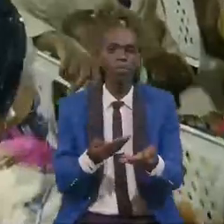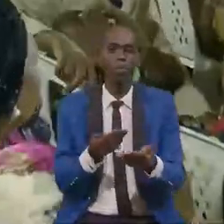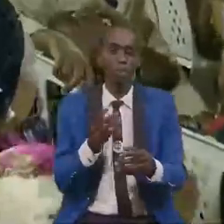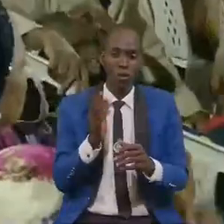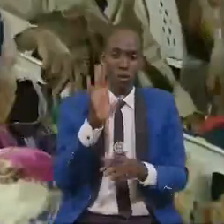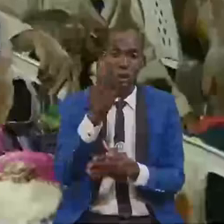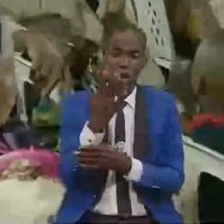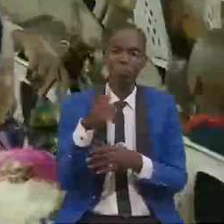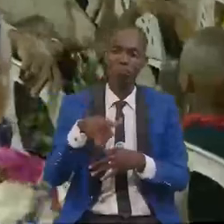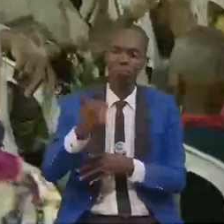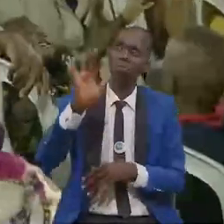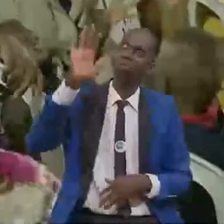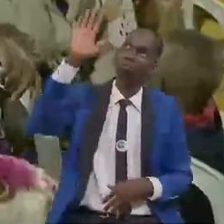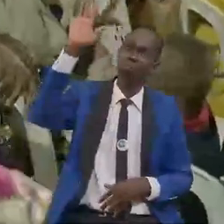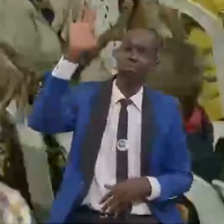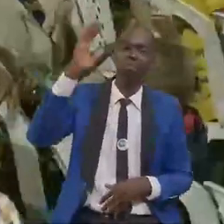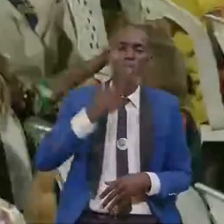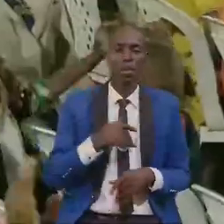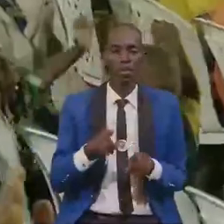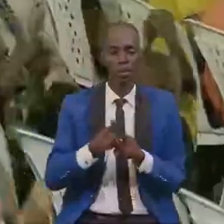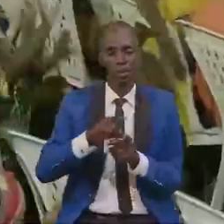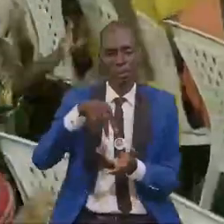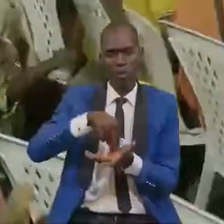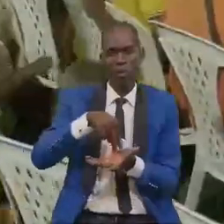la main levée et debout